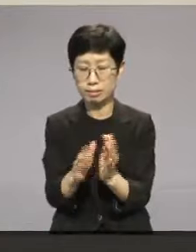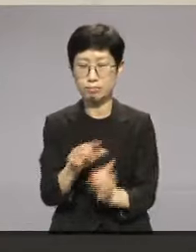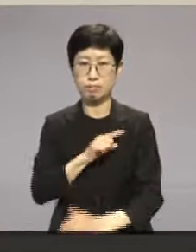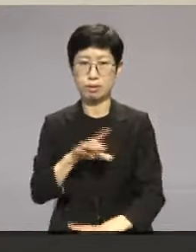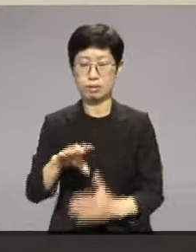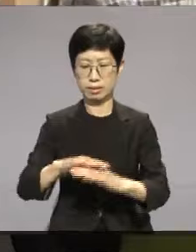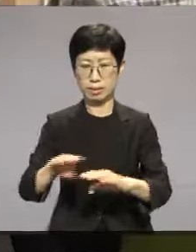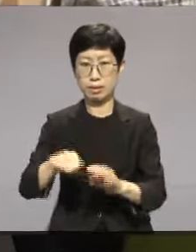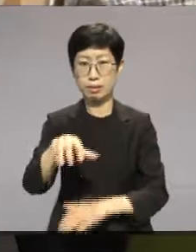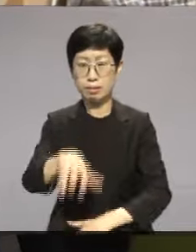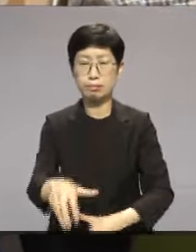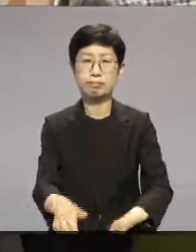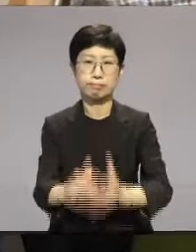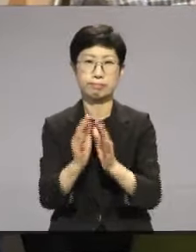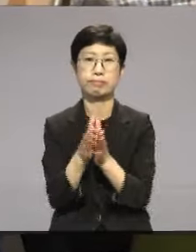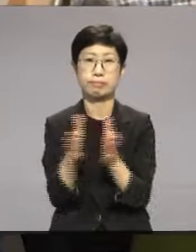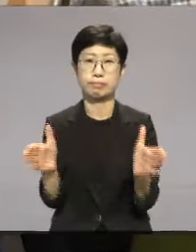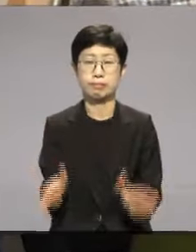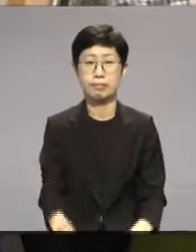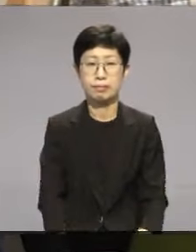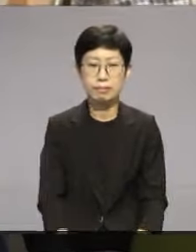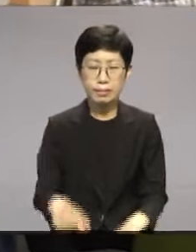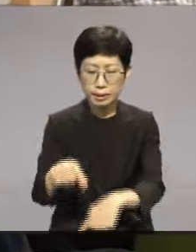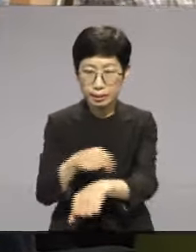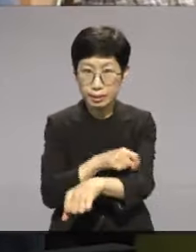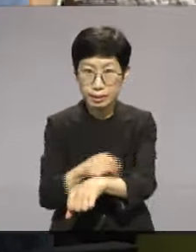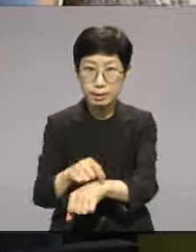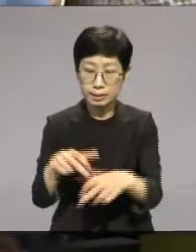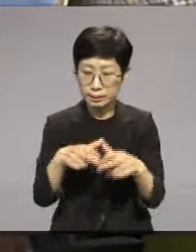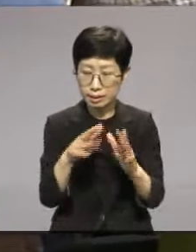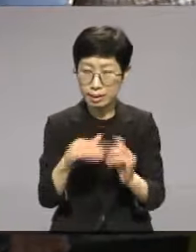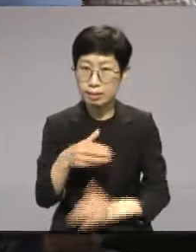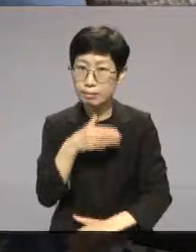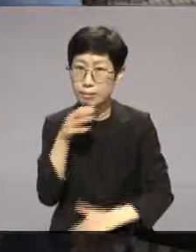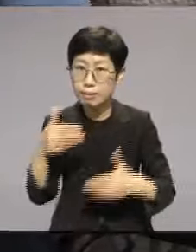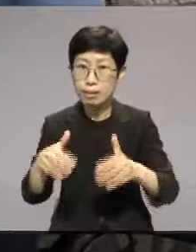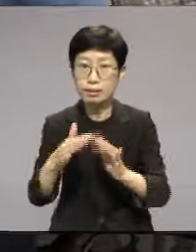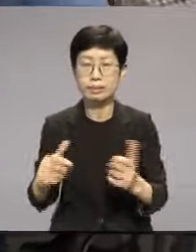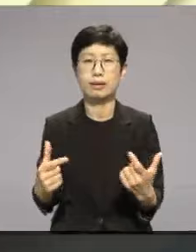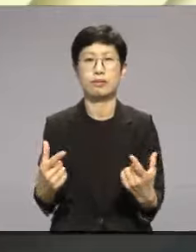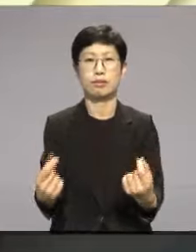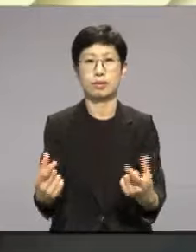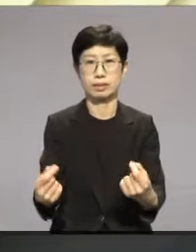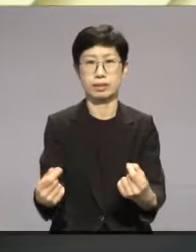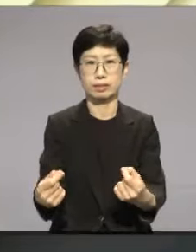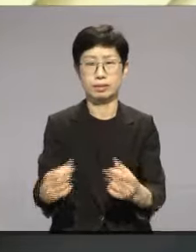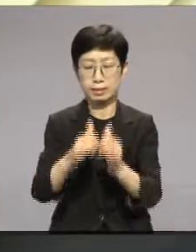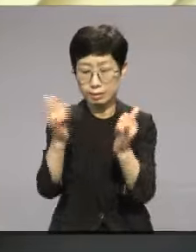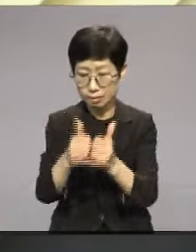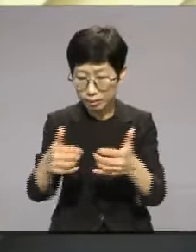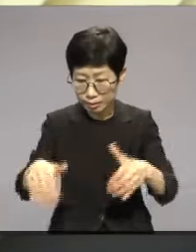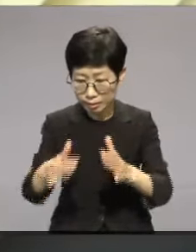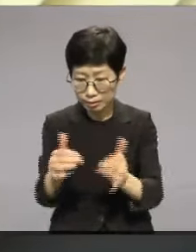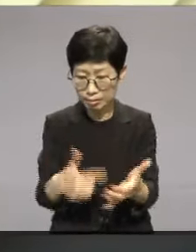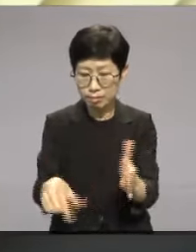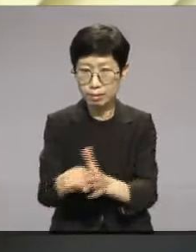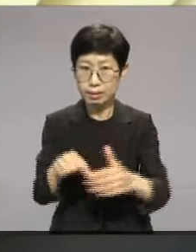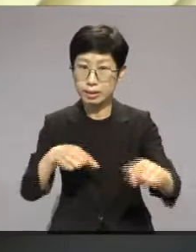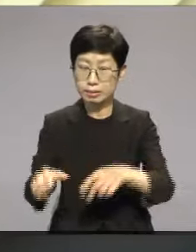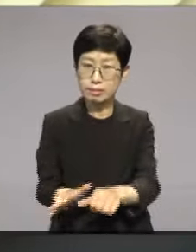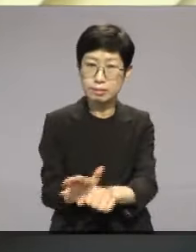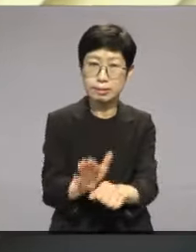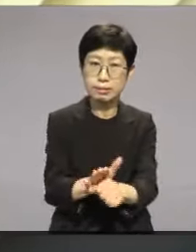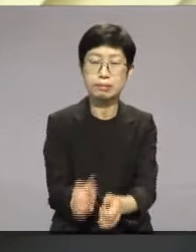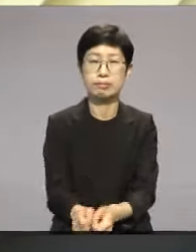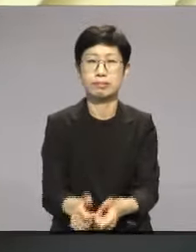우선 민원창구를 개설하기 시작했고, 특히 장애인 노약자와 같은 사회적 약자를 위한 행정지원책이